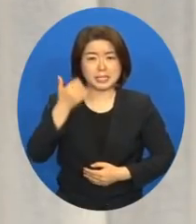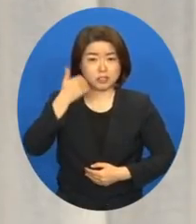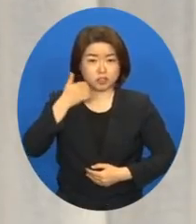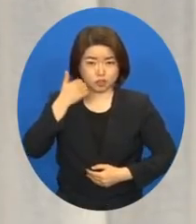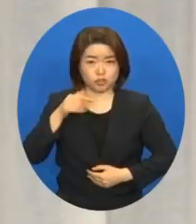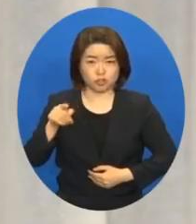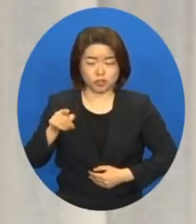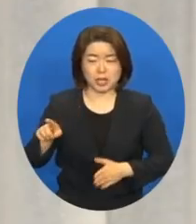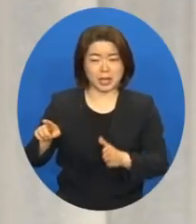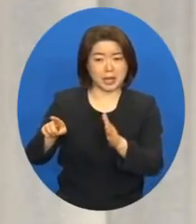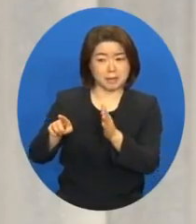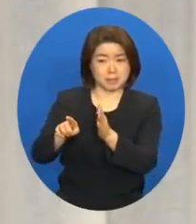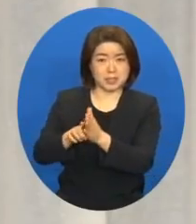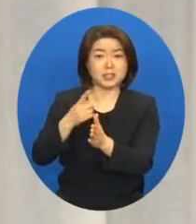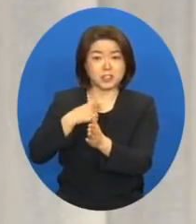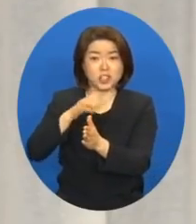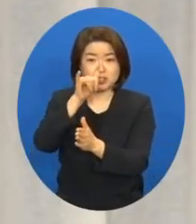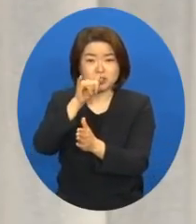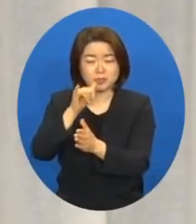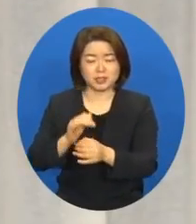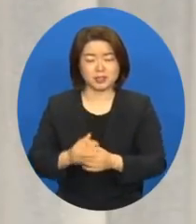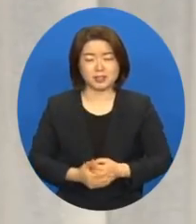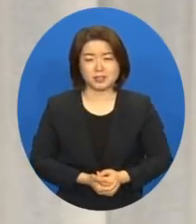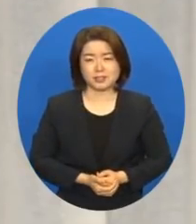누군가를 믿어보셨을 거예요.